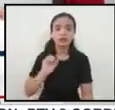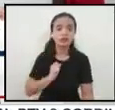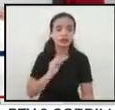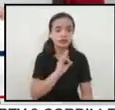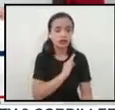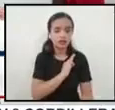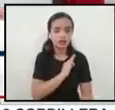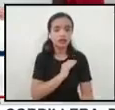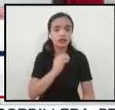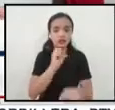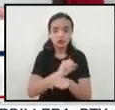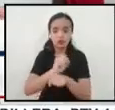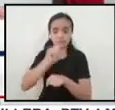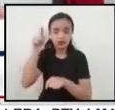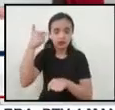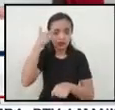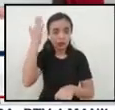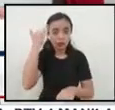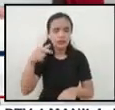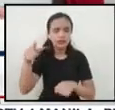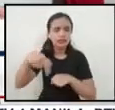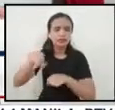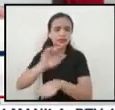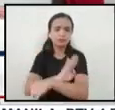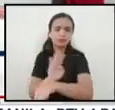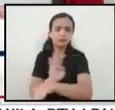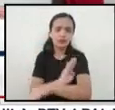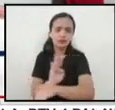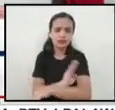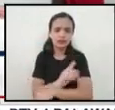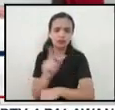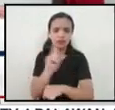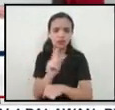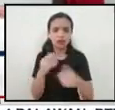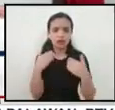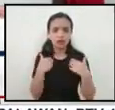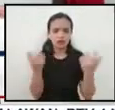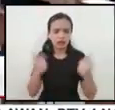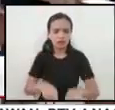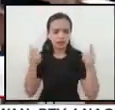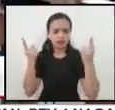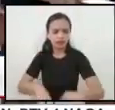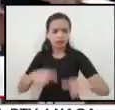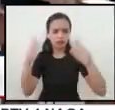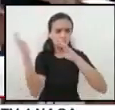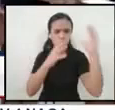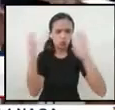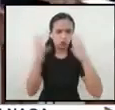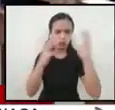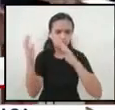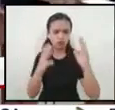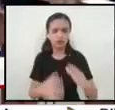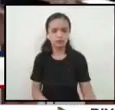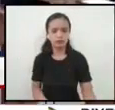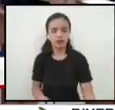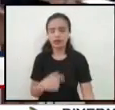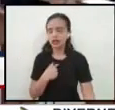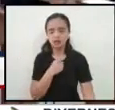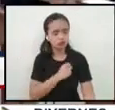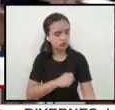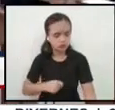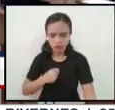ay dahil naging abala sila sa pagtama ng sunod-sunod na kalamidad sa kanilang probinsya. I'm sorry